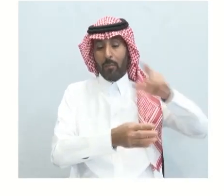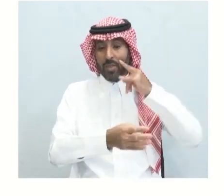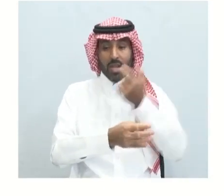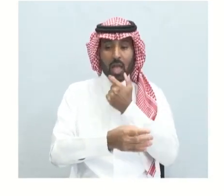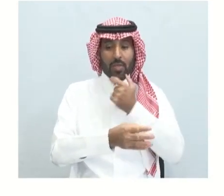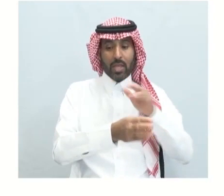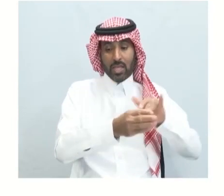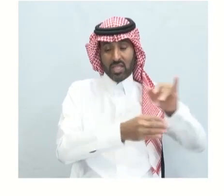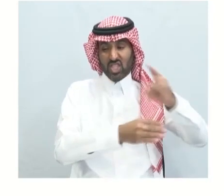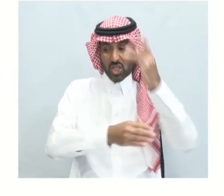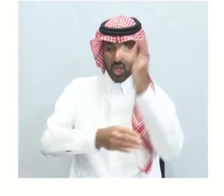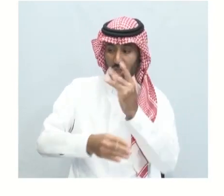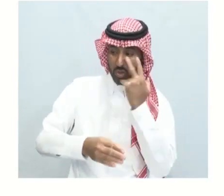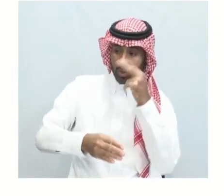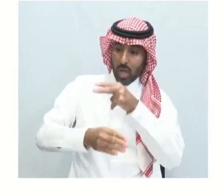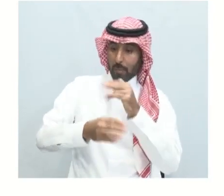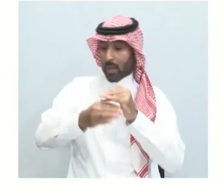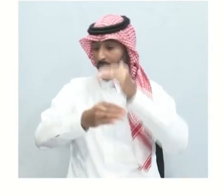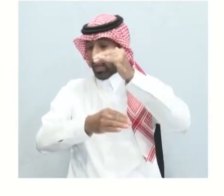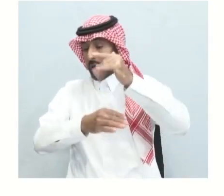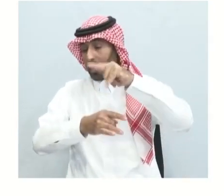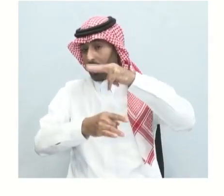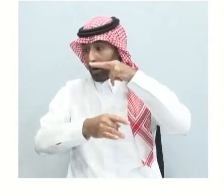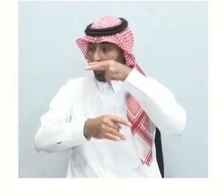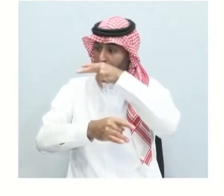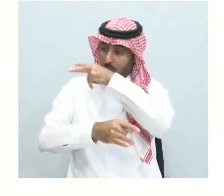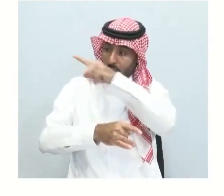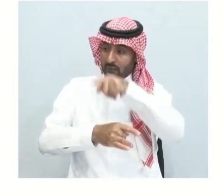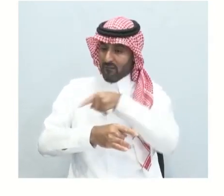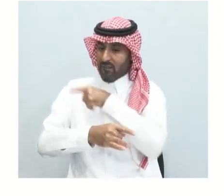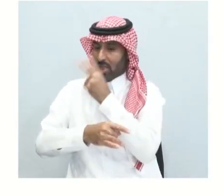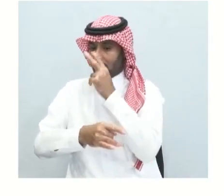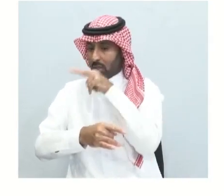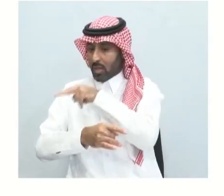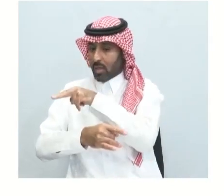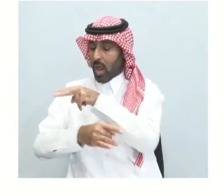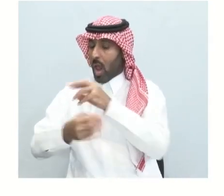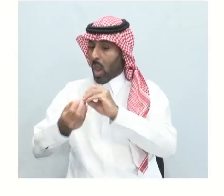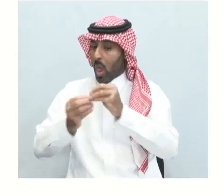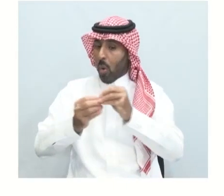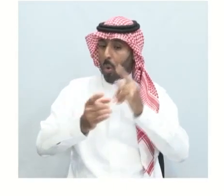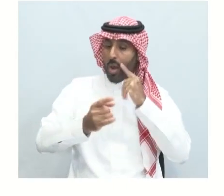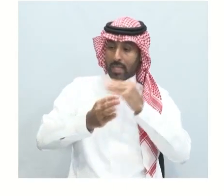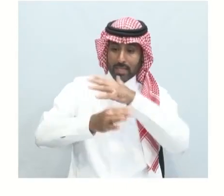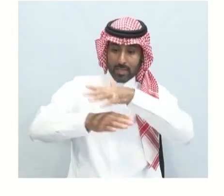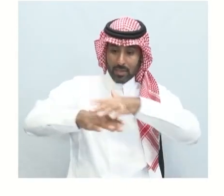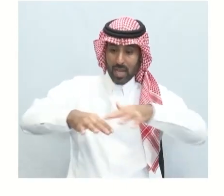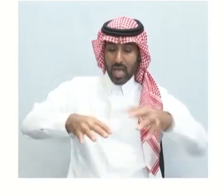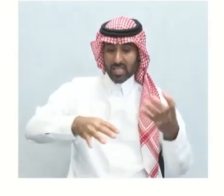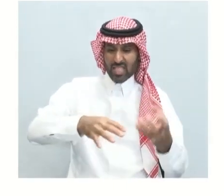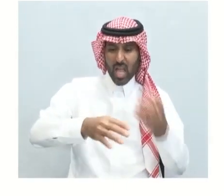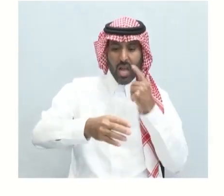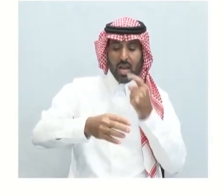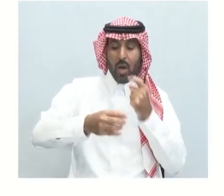الى جده تشاهد بعد الاقلاع بقليل من خلال نافذه الطائره ان اللون السائد على الصخور هو